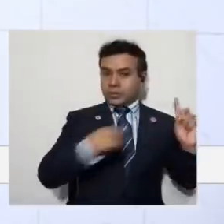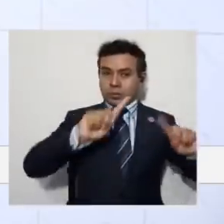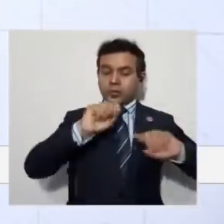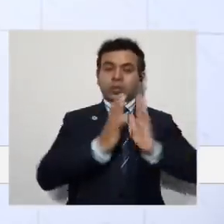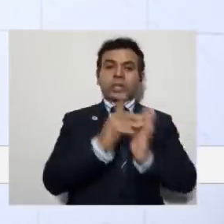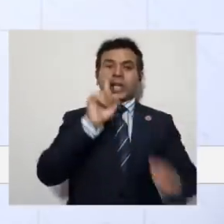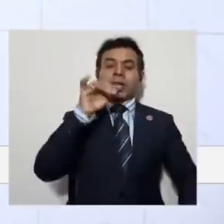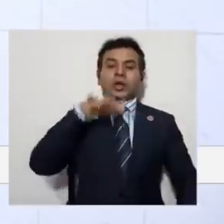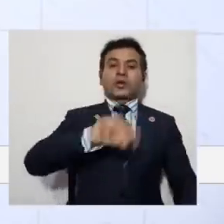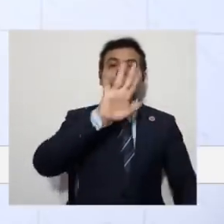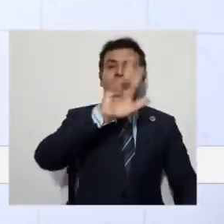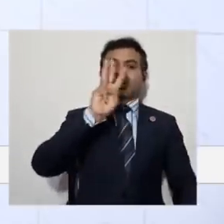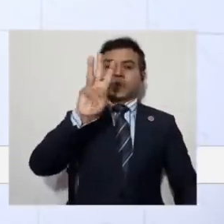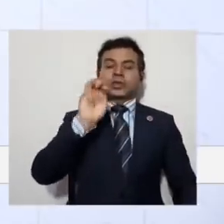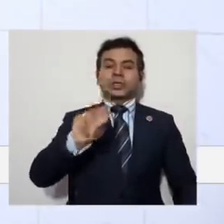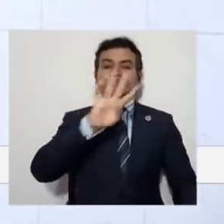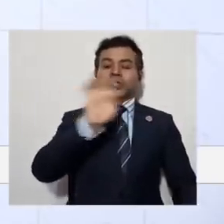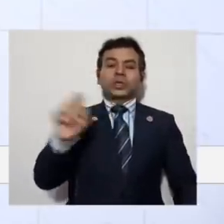28,548 জন, এবং এ পর্যন্ত ছাড় পেয়েছে